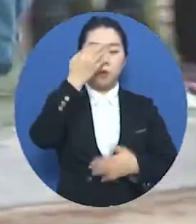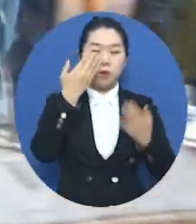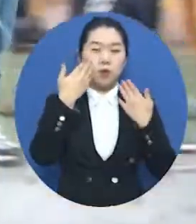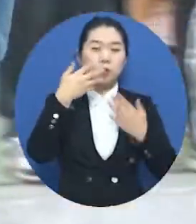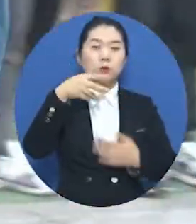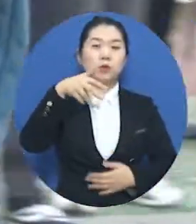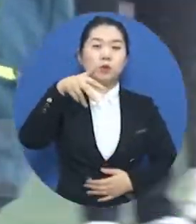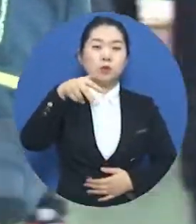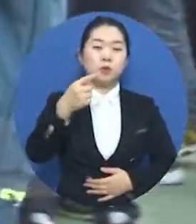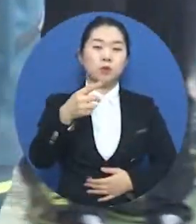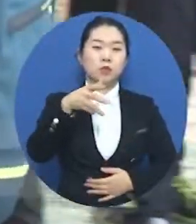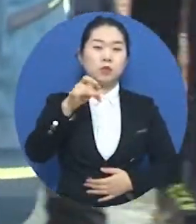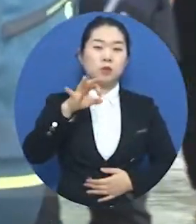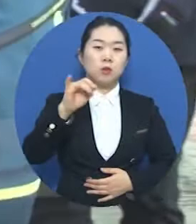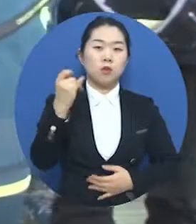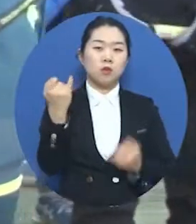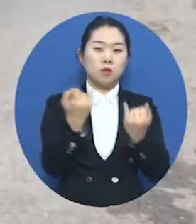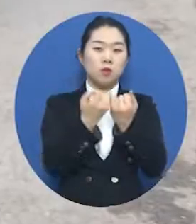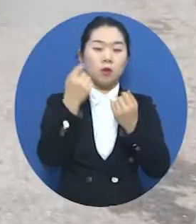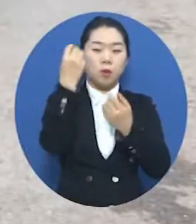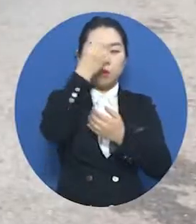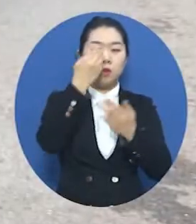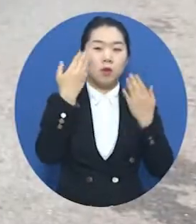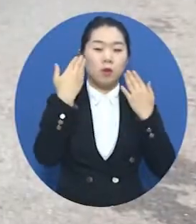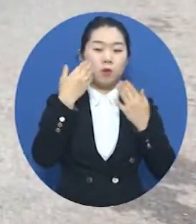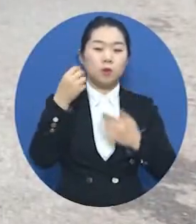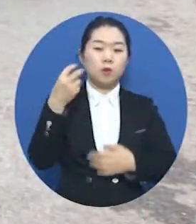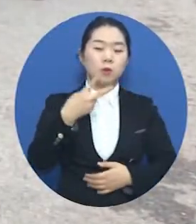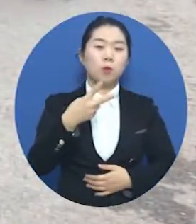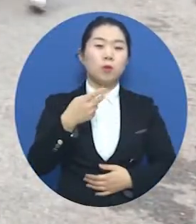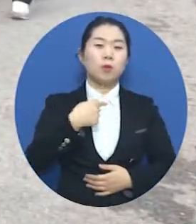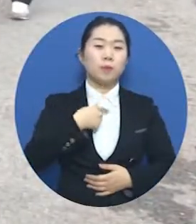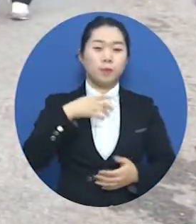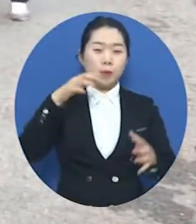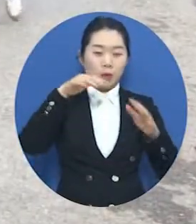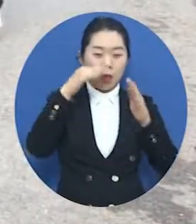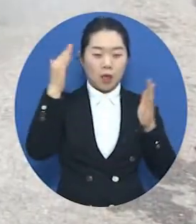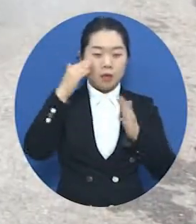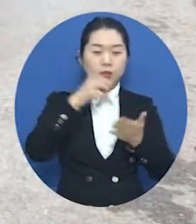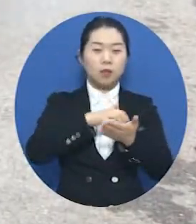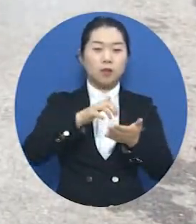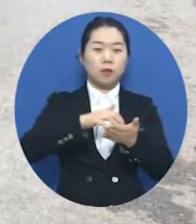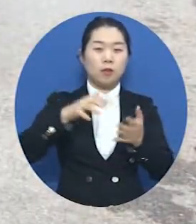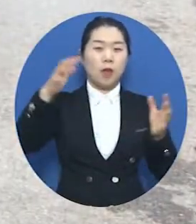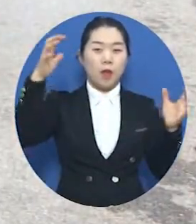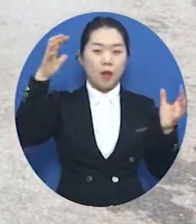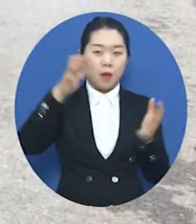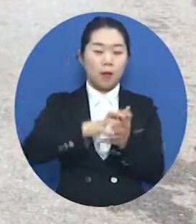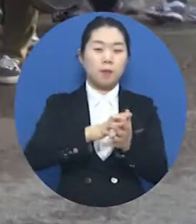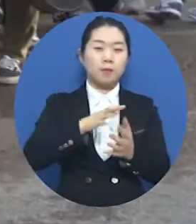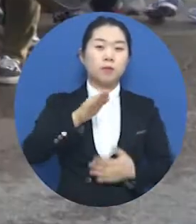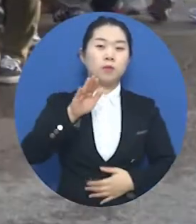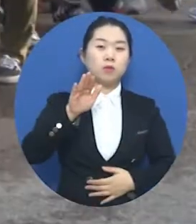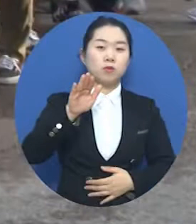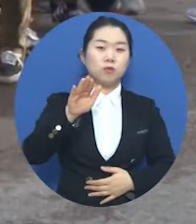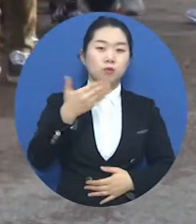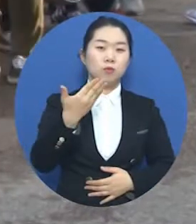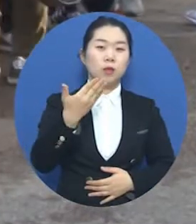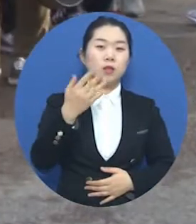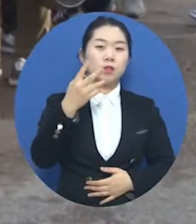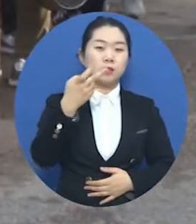설치되어 재학생 751명, 재수생 38명, 검정고시 123명,